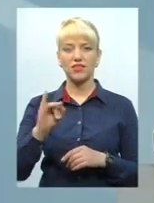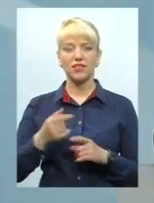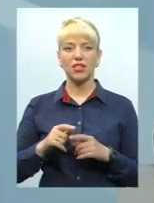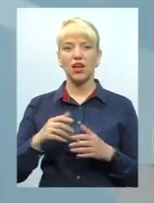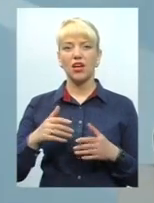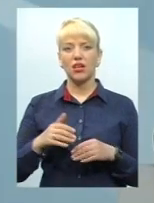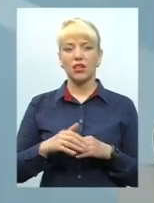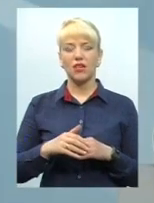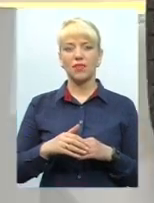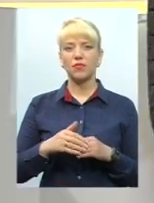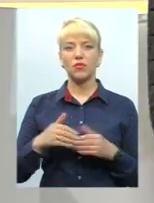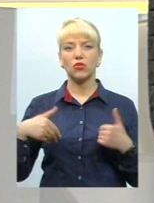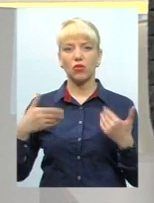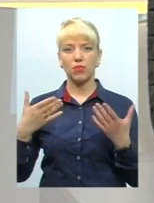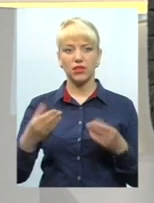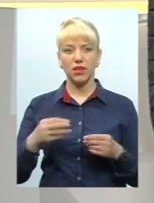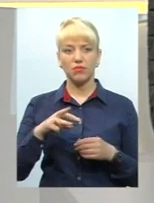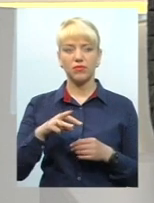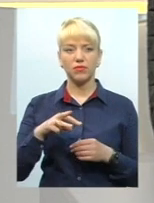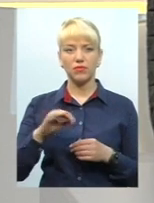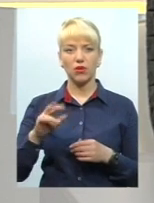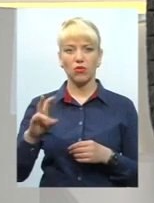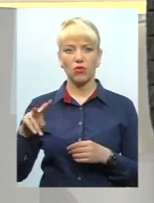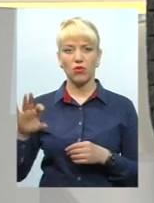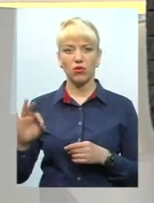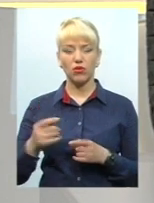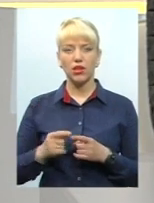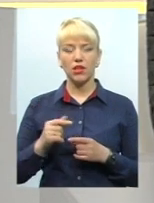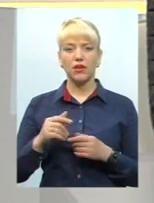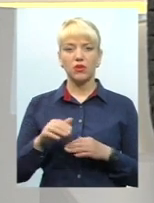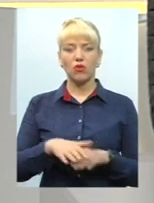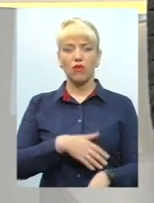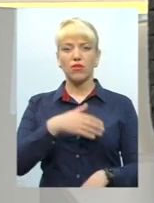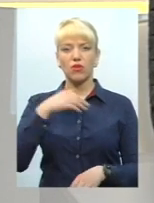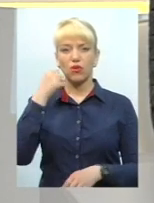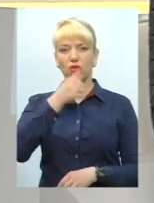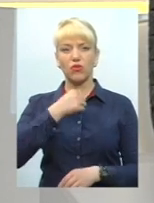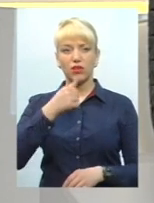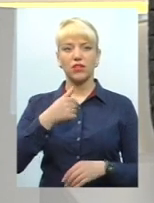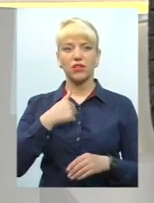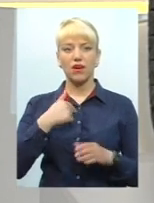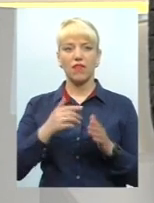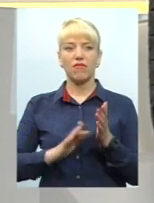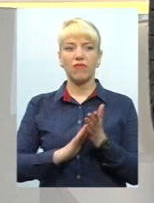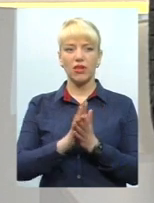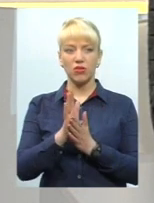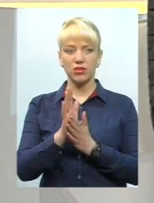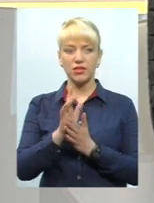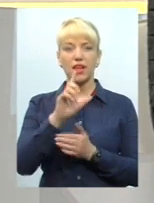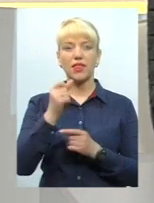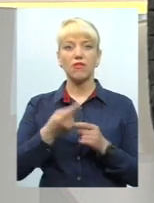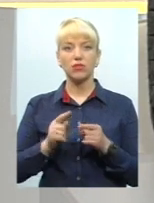Миколо. Власне, довгі роки, власне, я виросла на